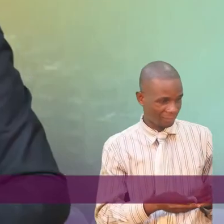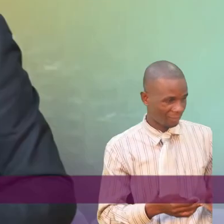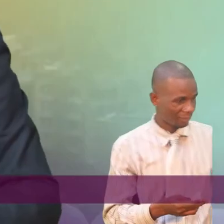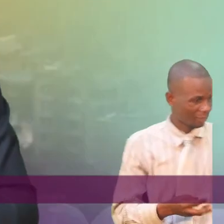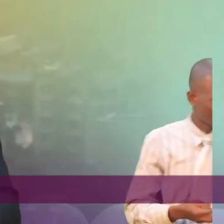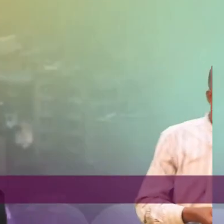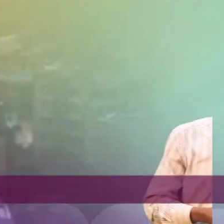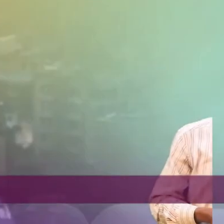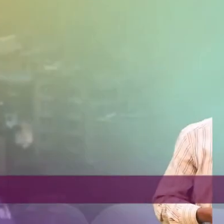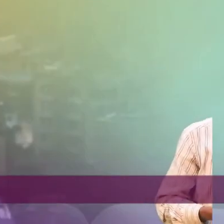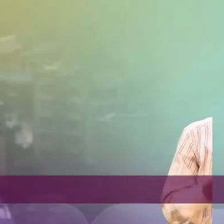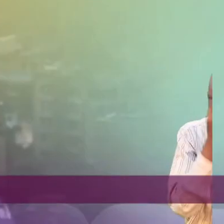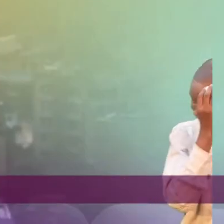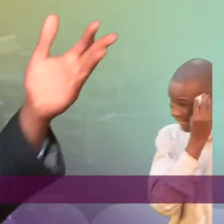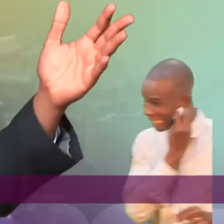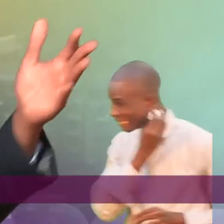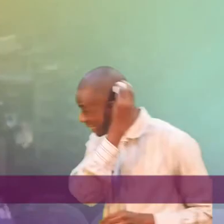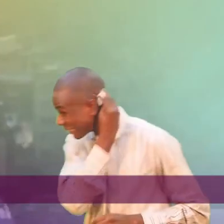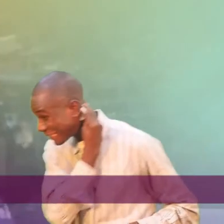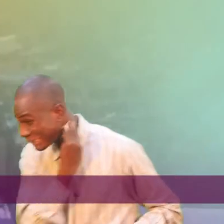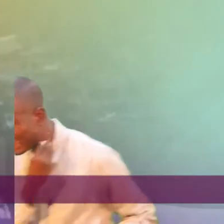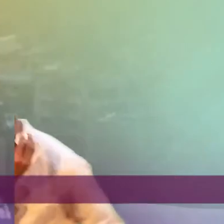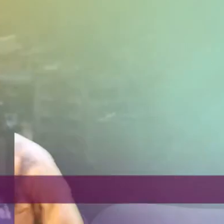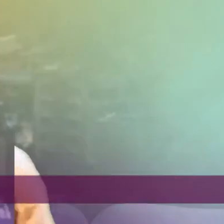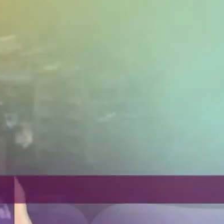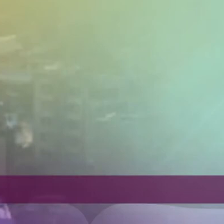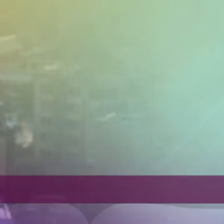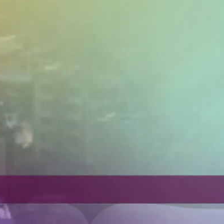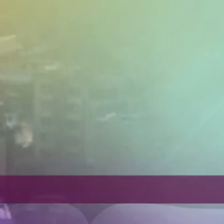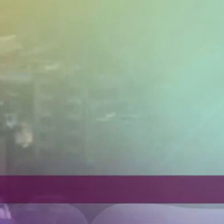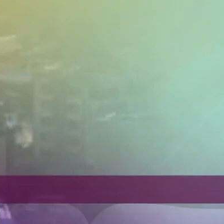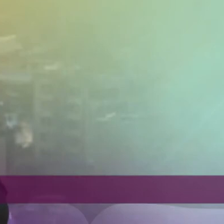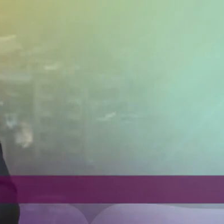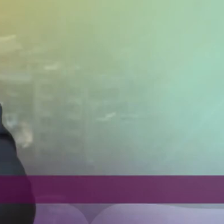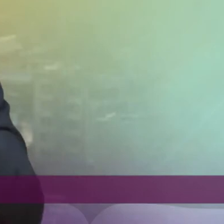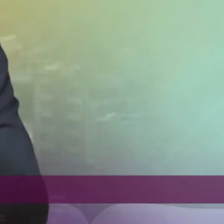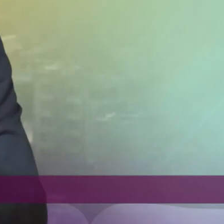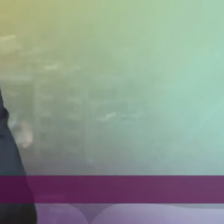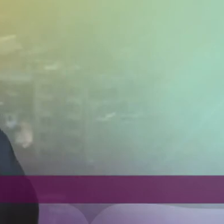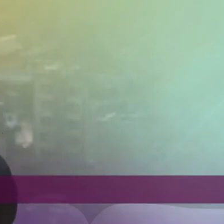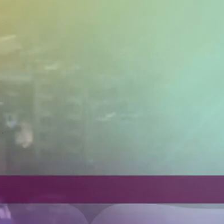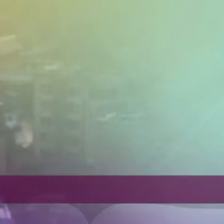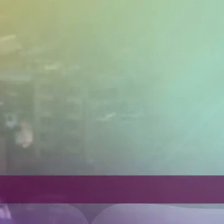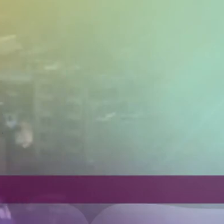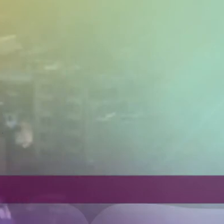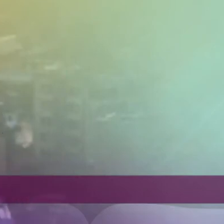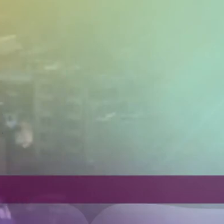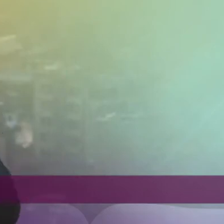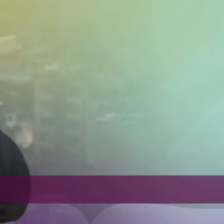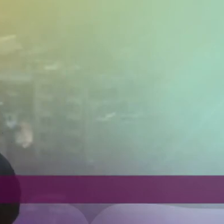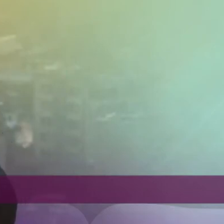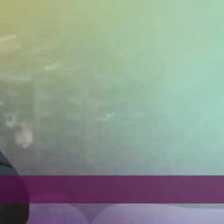tunaipokea tu katika imani katika Yesu Kristo. Pierre également déclare que le